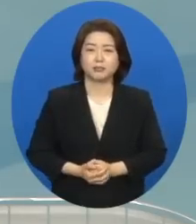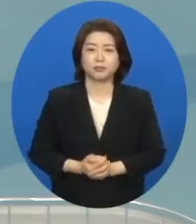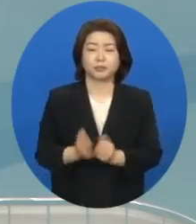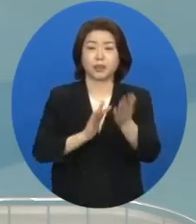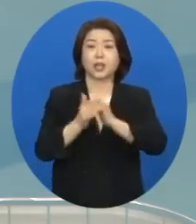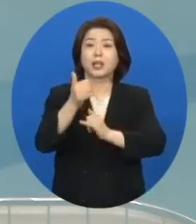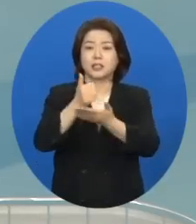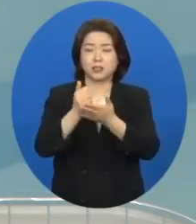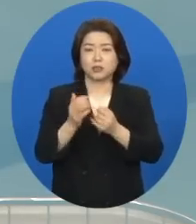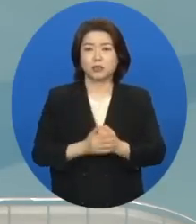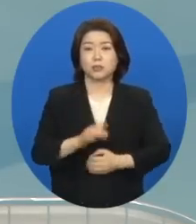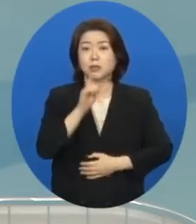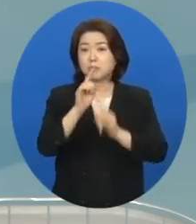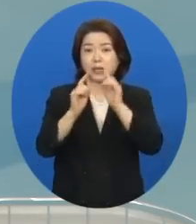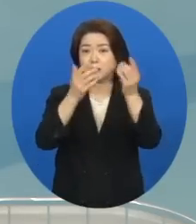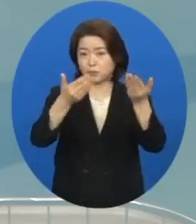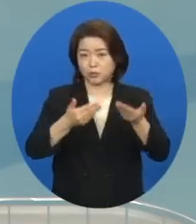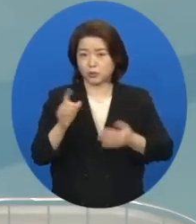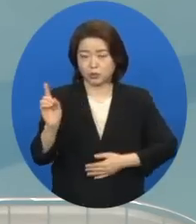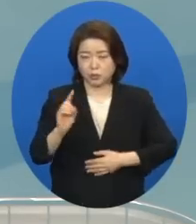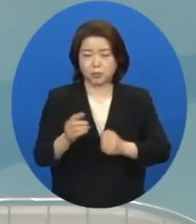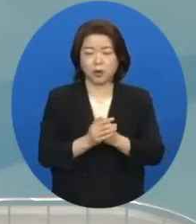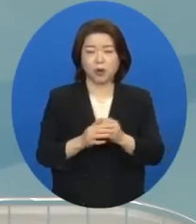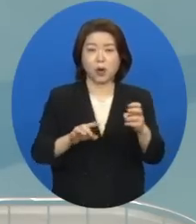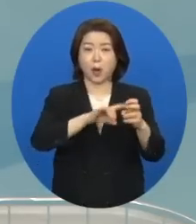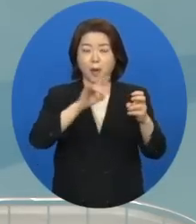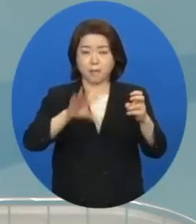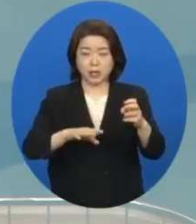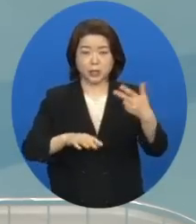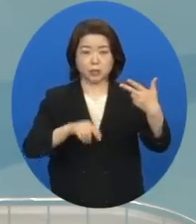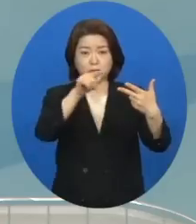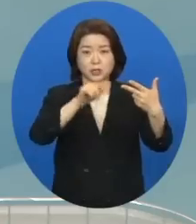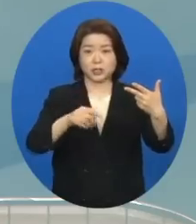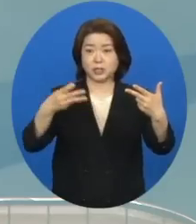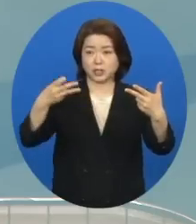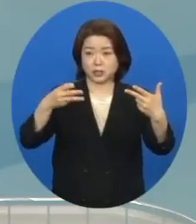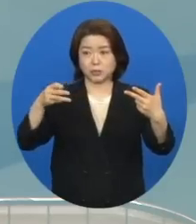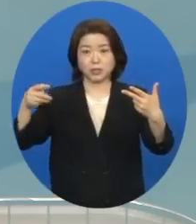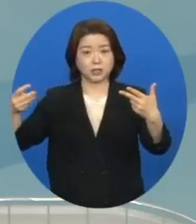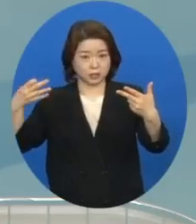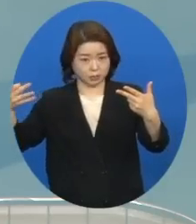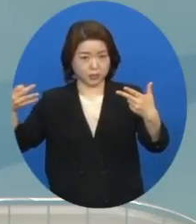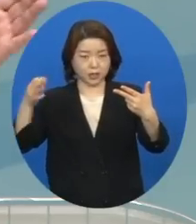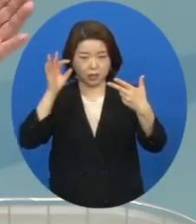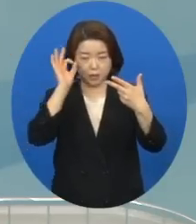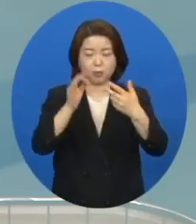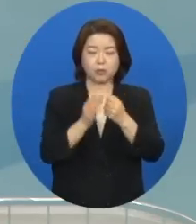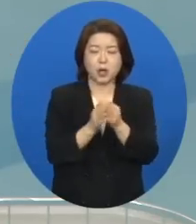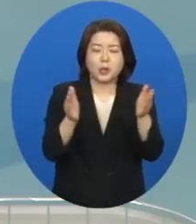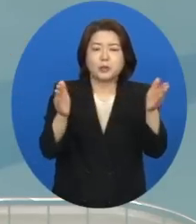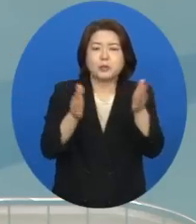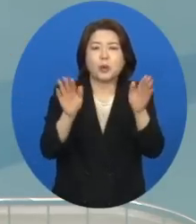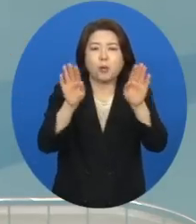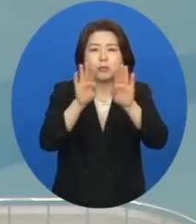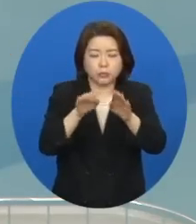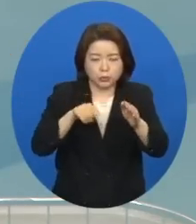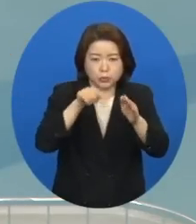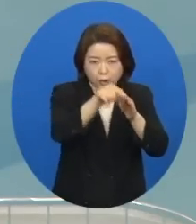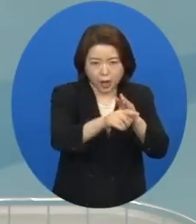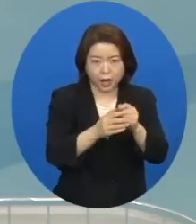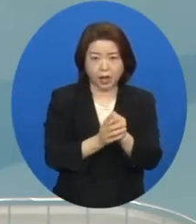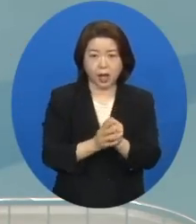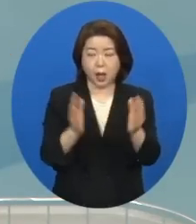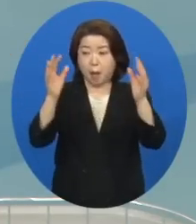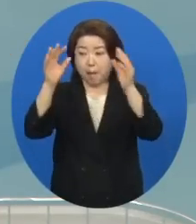예수님께서 이런 말씀하셨습니다. 마태복음 7장 13절에서 14절에 좁은 문으로 들어가라.